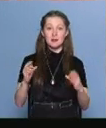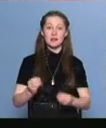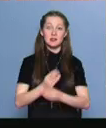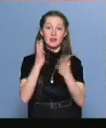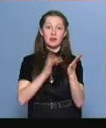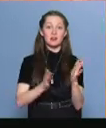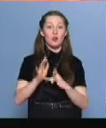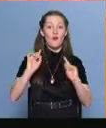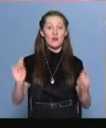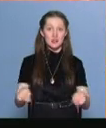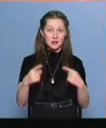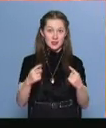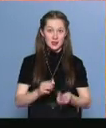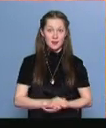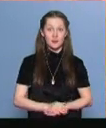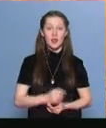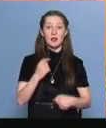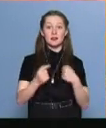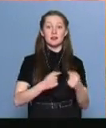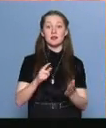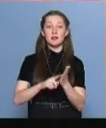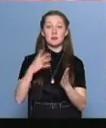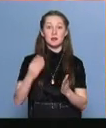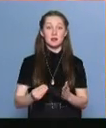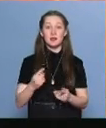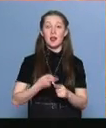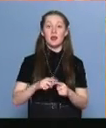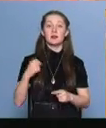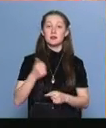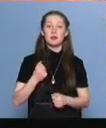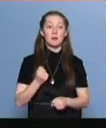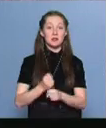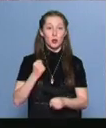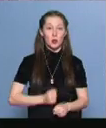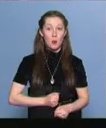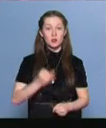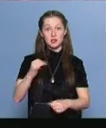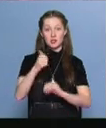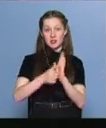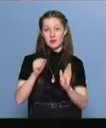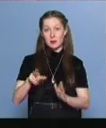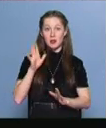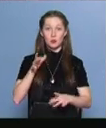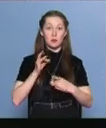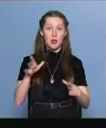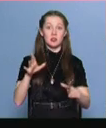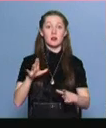Христова воскресения. Страстная отличается самым строгим постом, а 16 апреля верующие будут отмечать